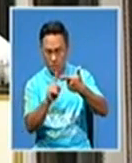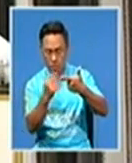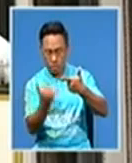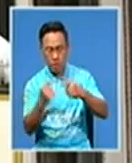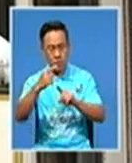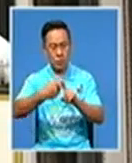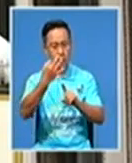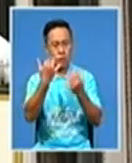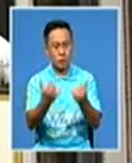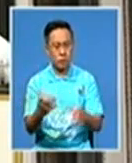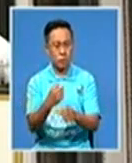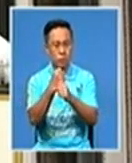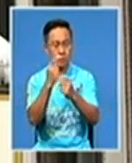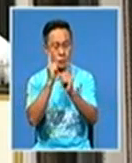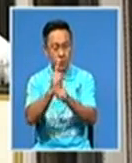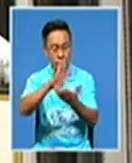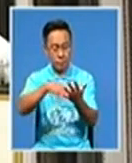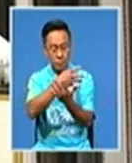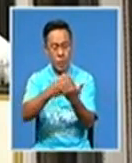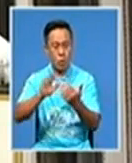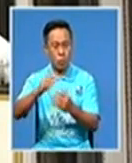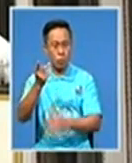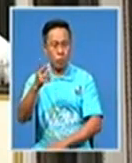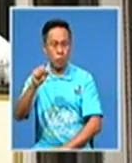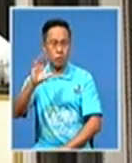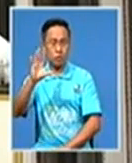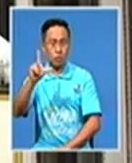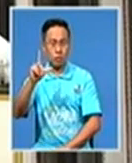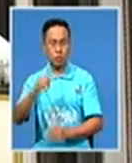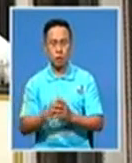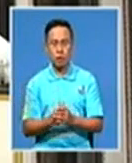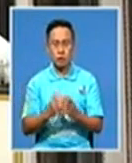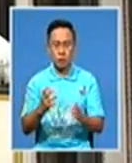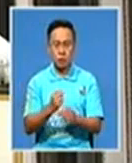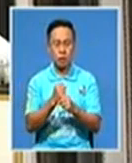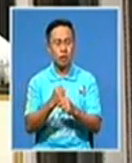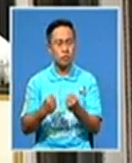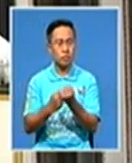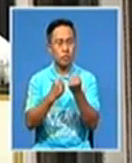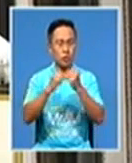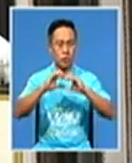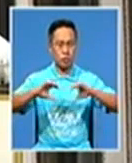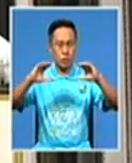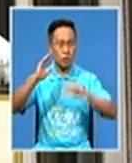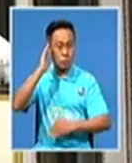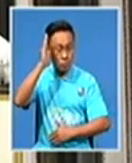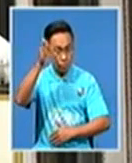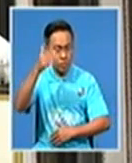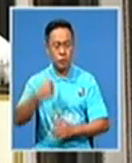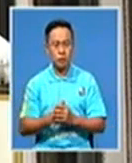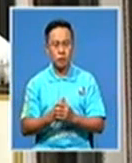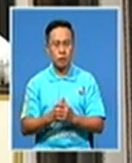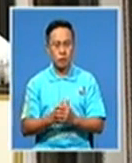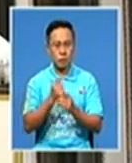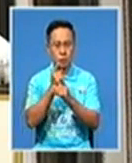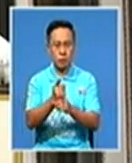งกันยาผมสรุปแค่นั้นก่อนตามรถแบบนะแล้วก็ที่เหลือหลังจากนั้นไปแล้วก็ไปเดินหน้าในรัฐบาลต่อไปถ้ามันเกิดขึ้น